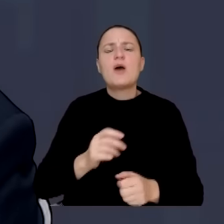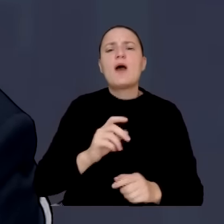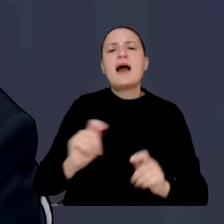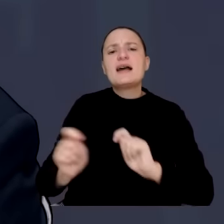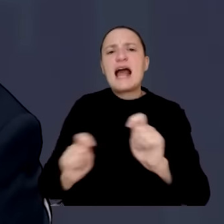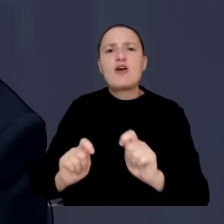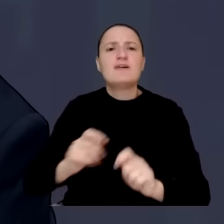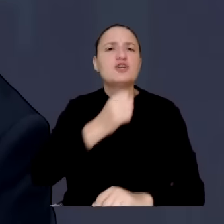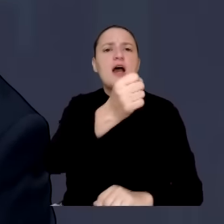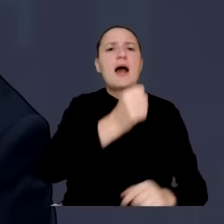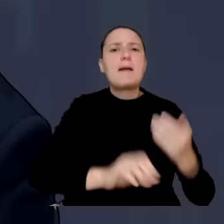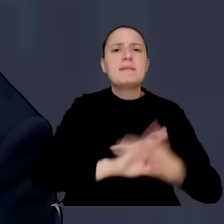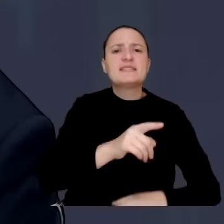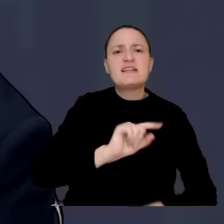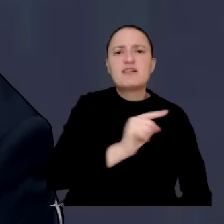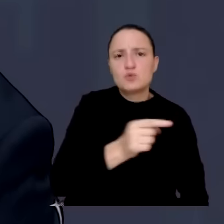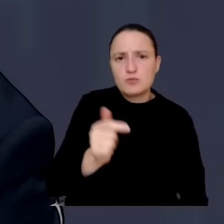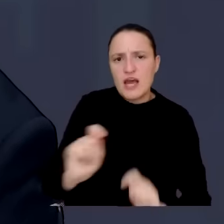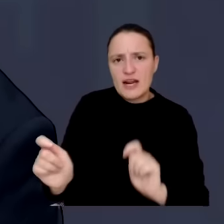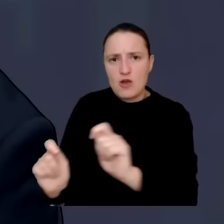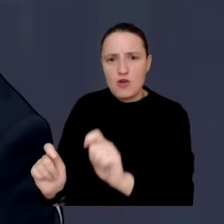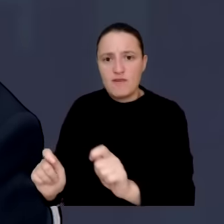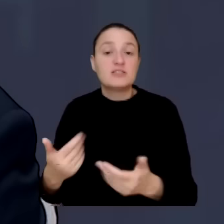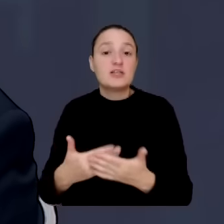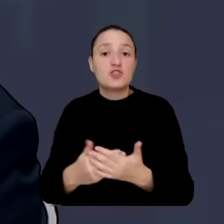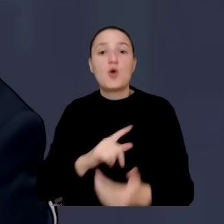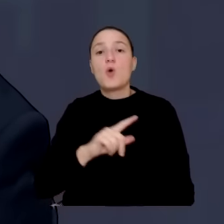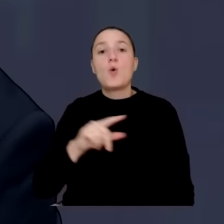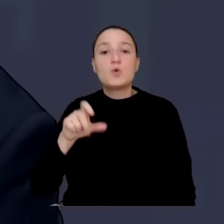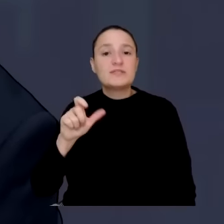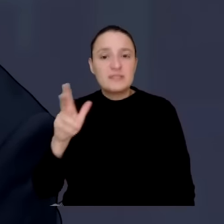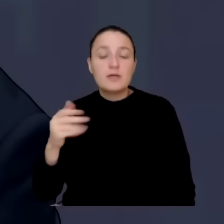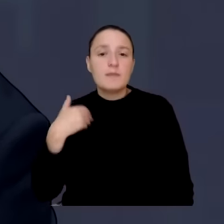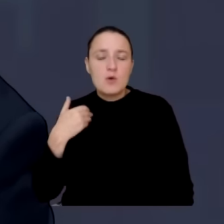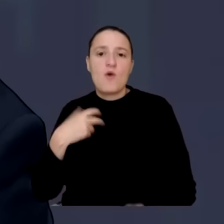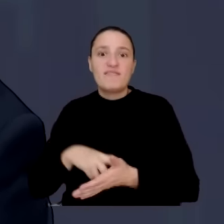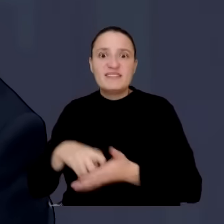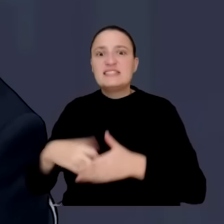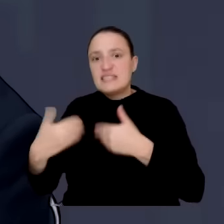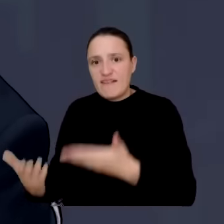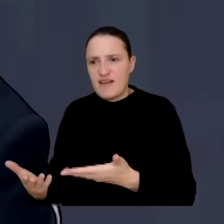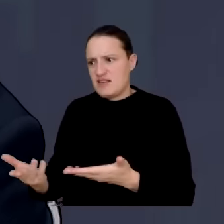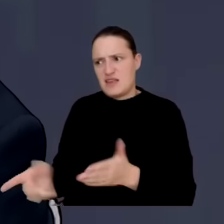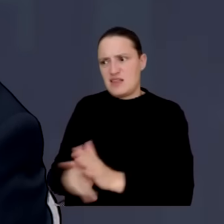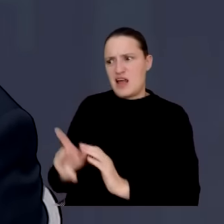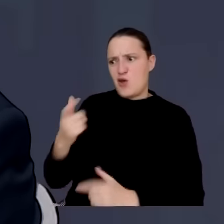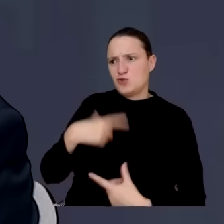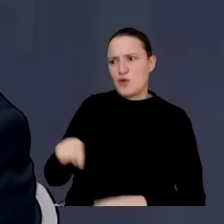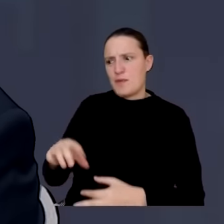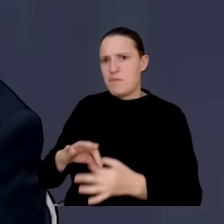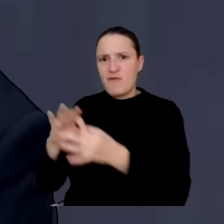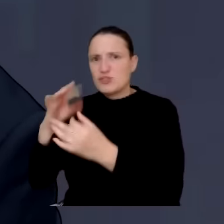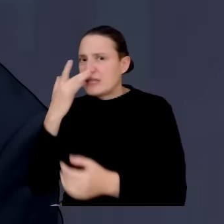francuska z uwagi na to że w łódzku wydawane były wizy różnego rodzaju szemranym osobom o powiązaniach